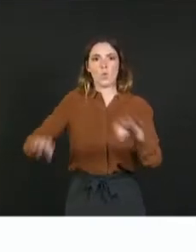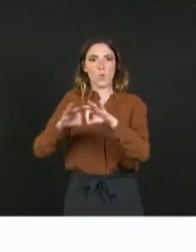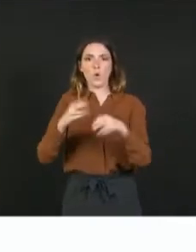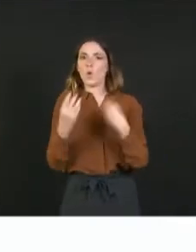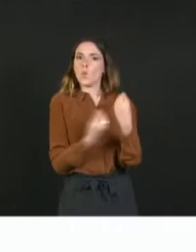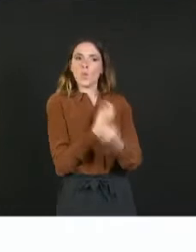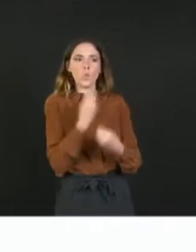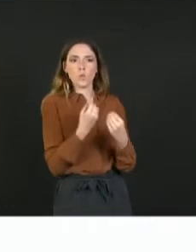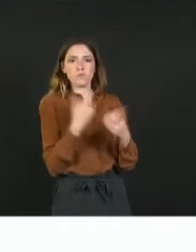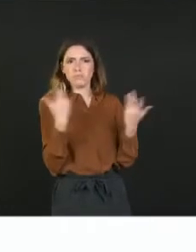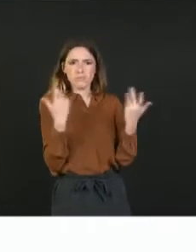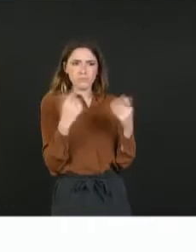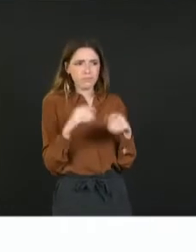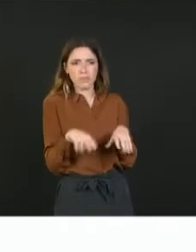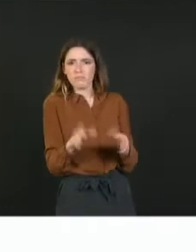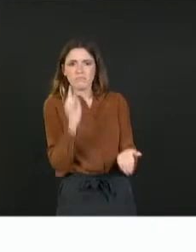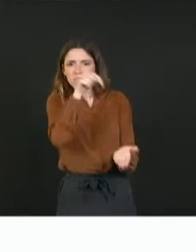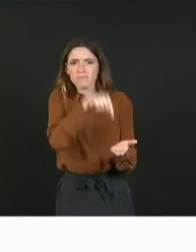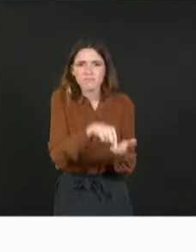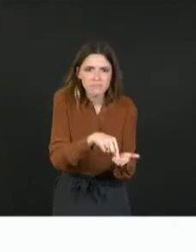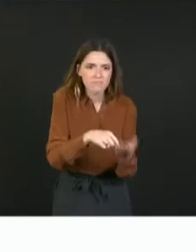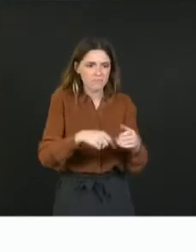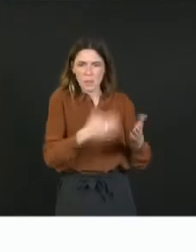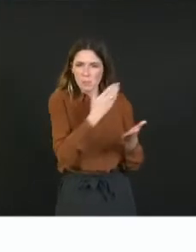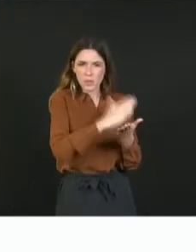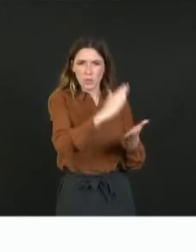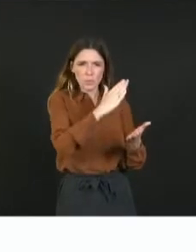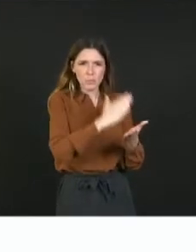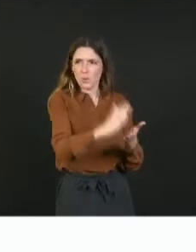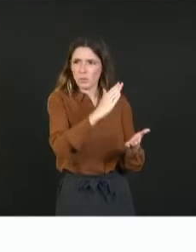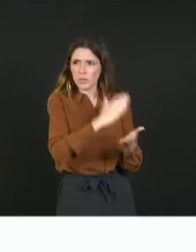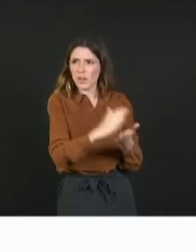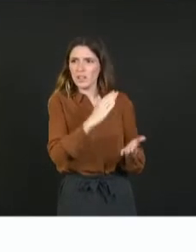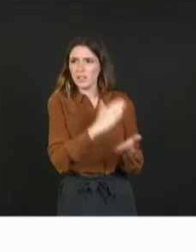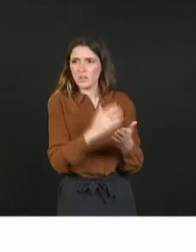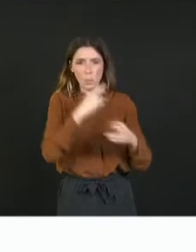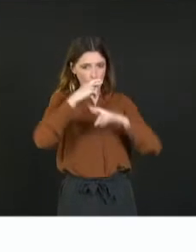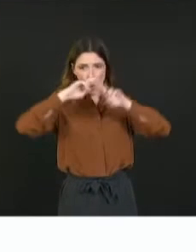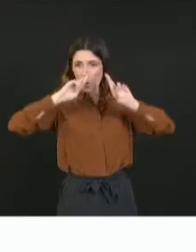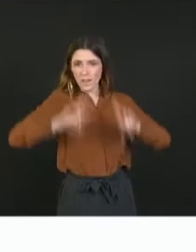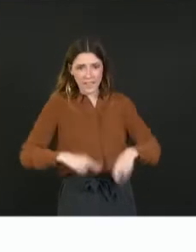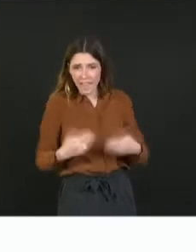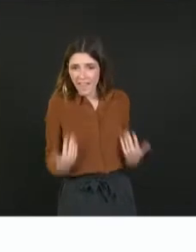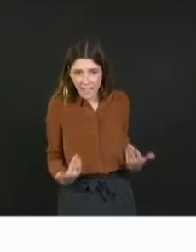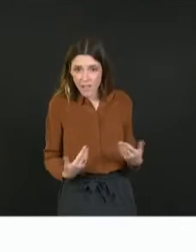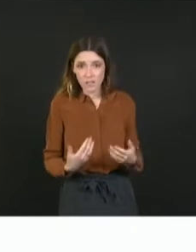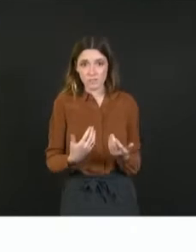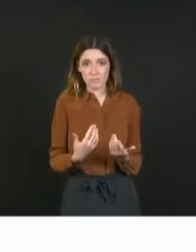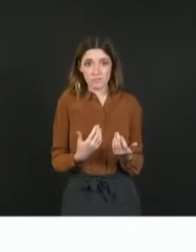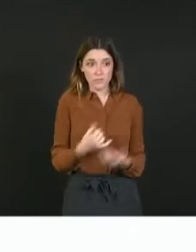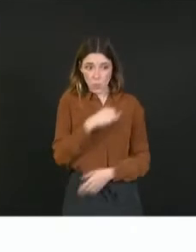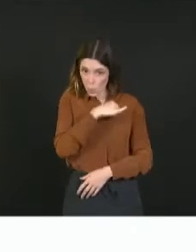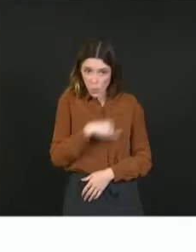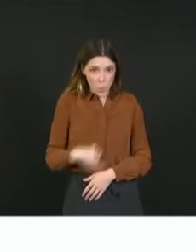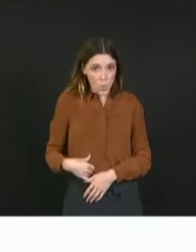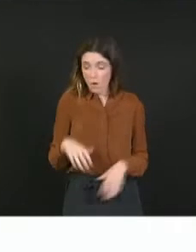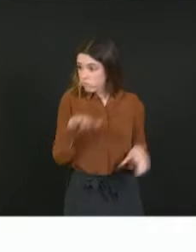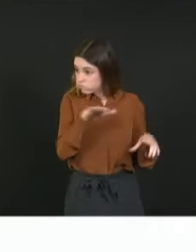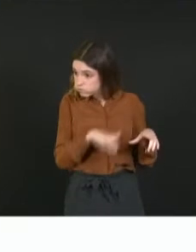béton. Sur une ville de 80 000 habitants, ça représente à peu près 100 hectares. C'est énorme. Ça ne veut pas dire que tout